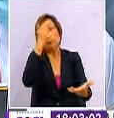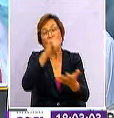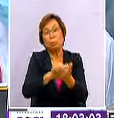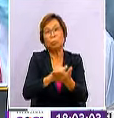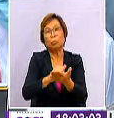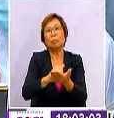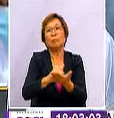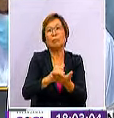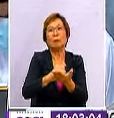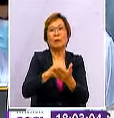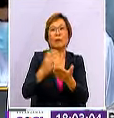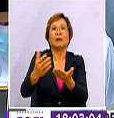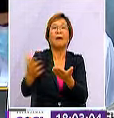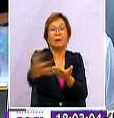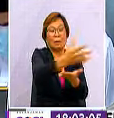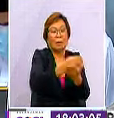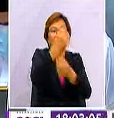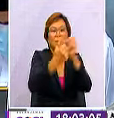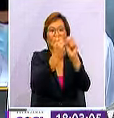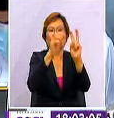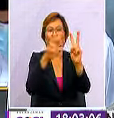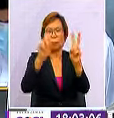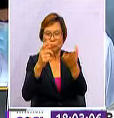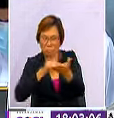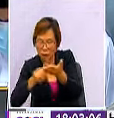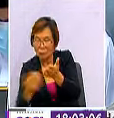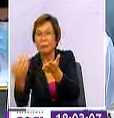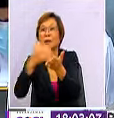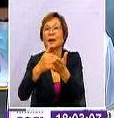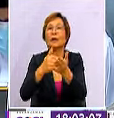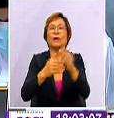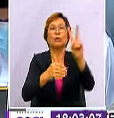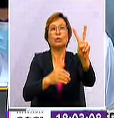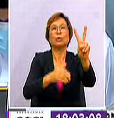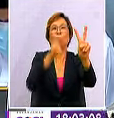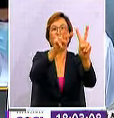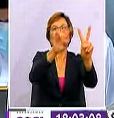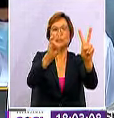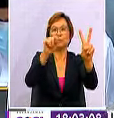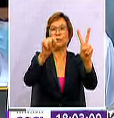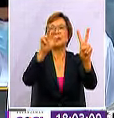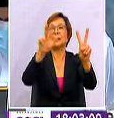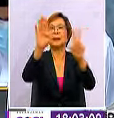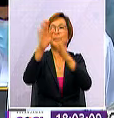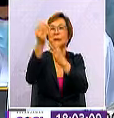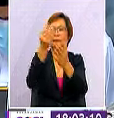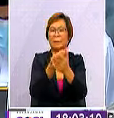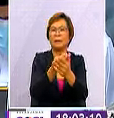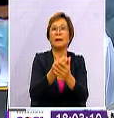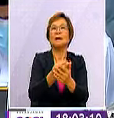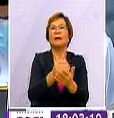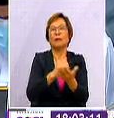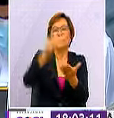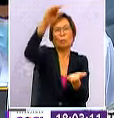itu, hasil kerajaan tahun 2020 telah disemak semula kepada RM227.3 bilion,